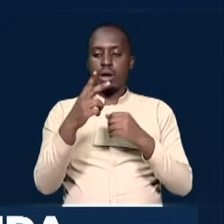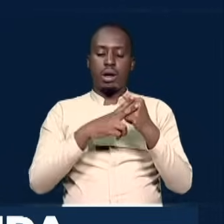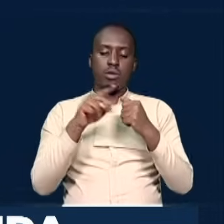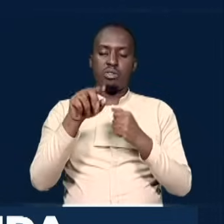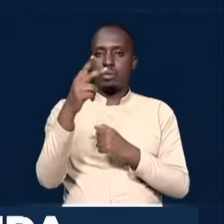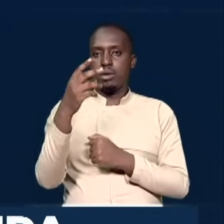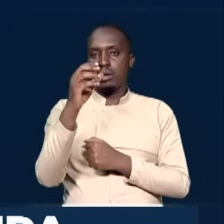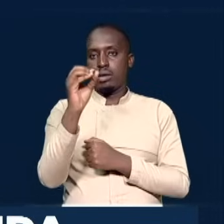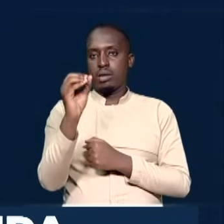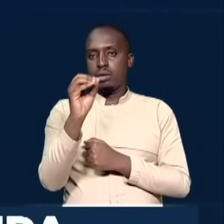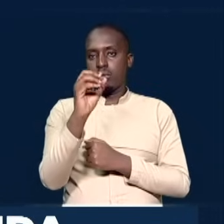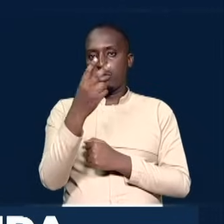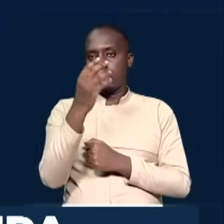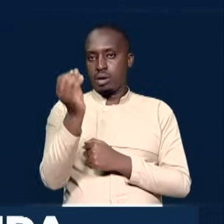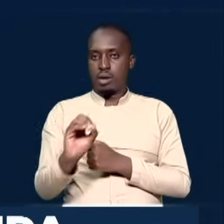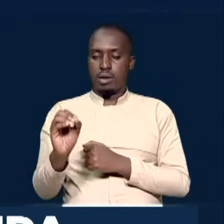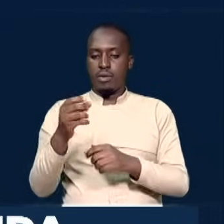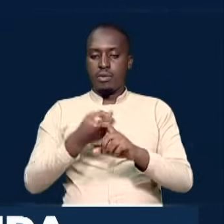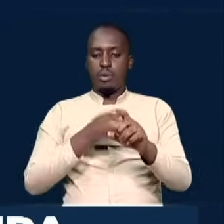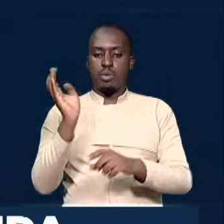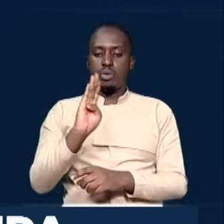37.2% baturutse mu Burundi mu gihe